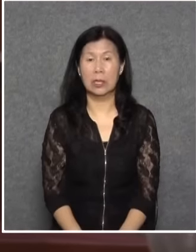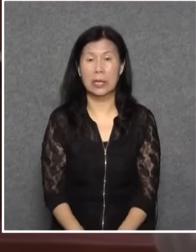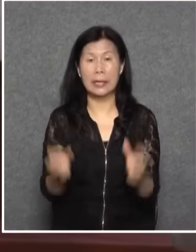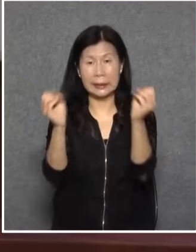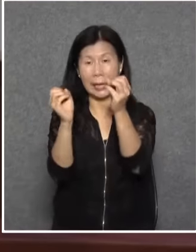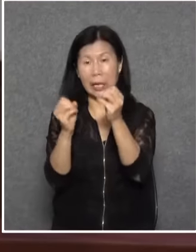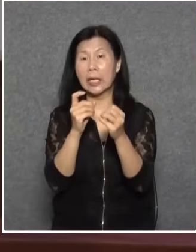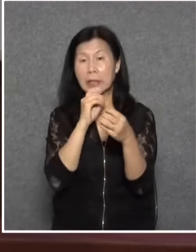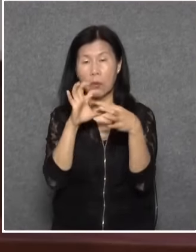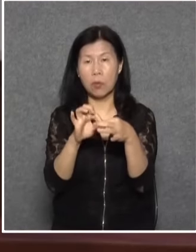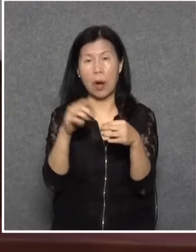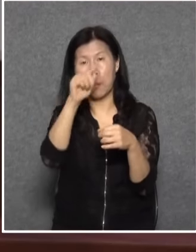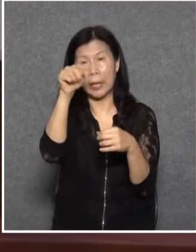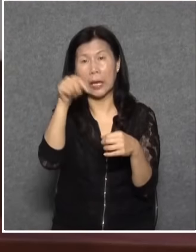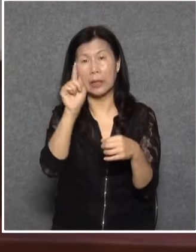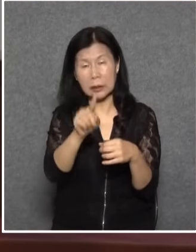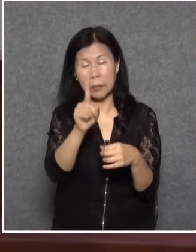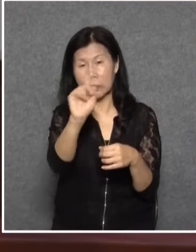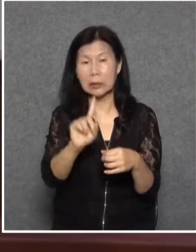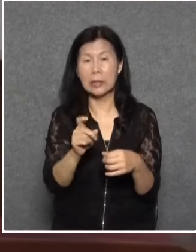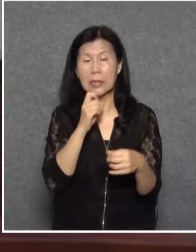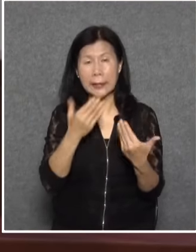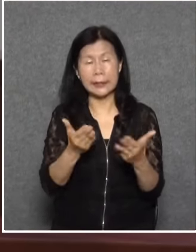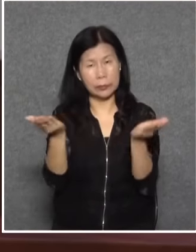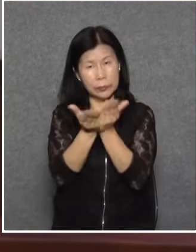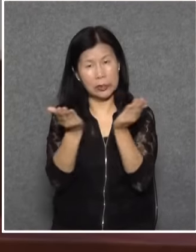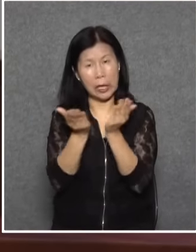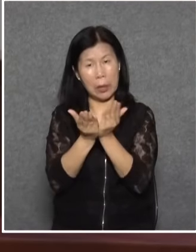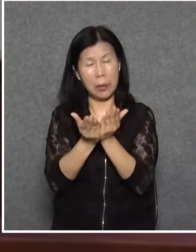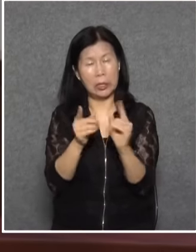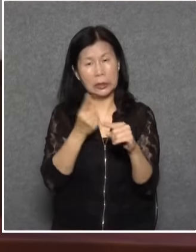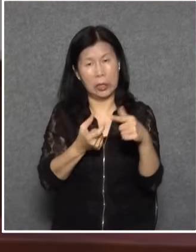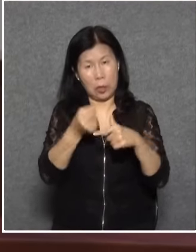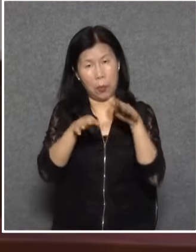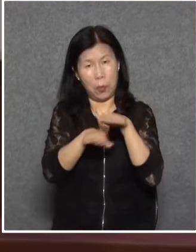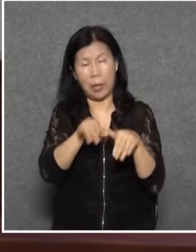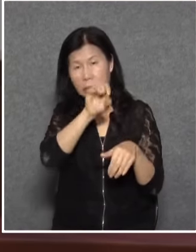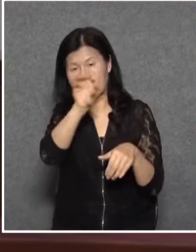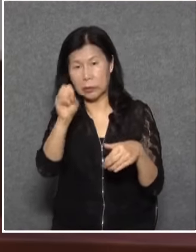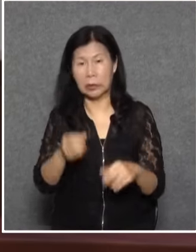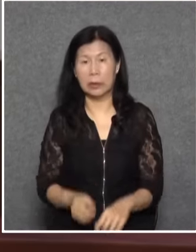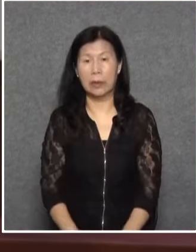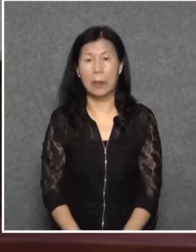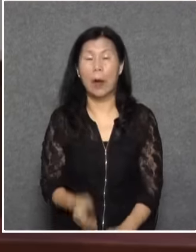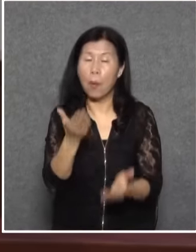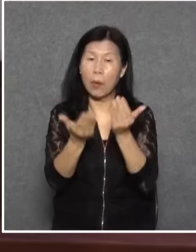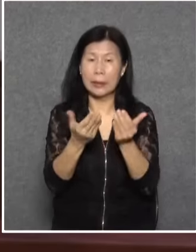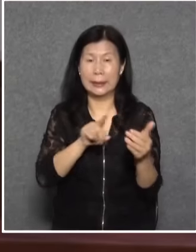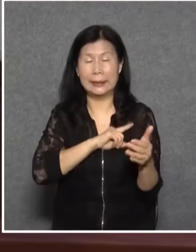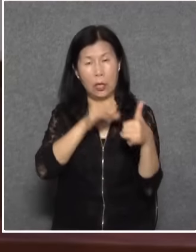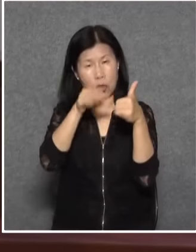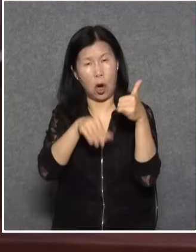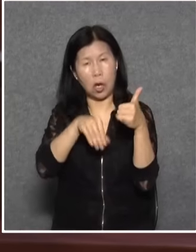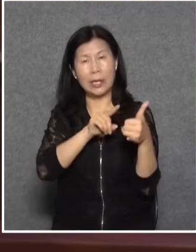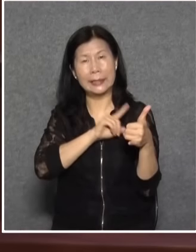問題嘅時候，如果我哋係出於一個基於一個客觀事實而做一啲主觀嘅判斷咧，咁呢個都會係有個人嘅個